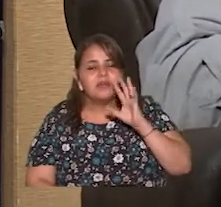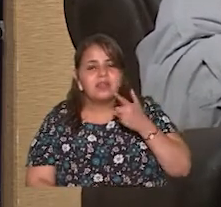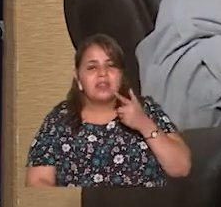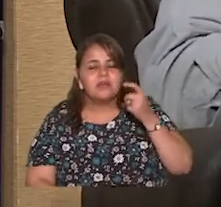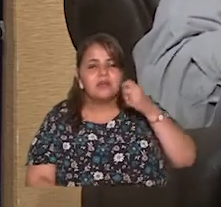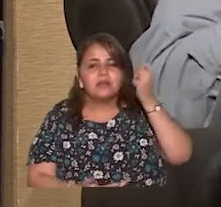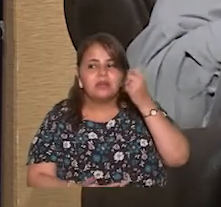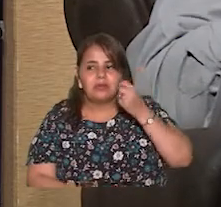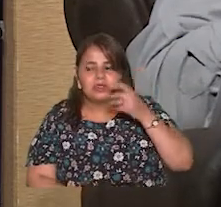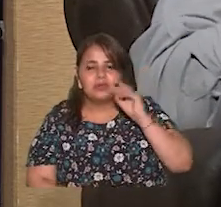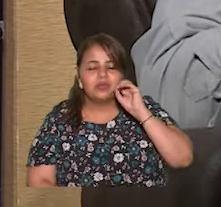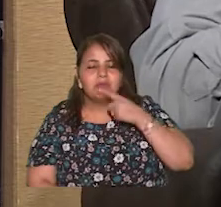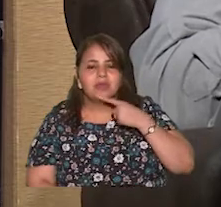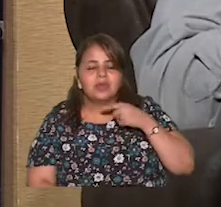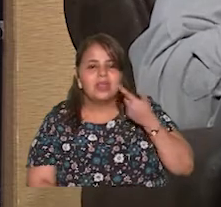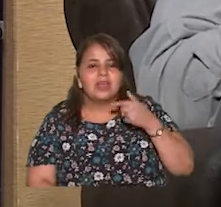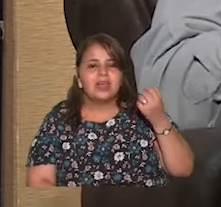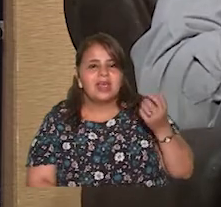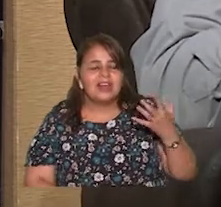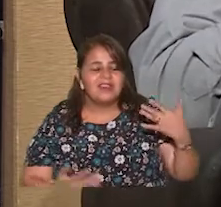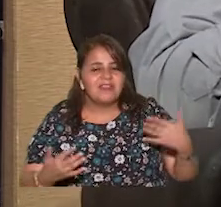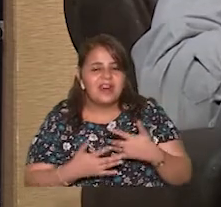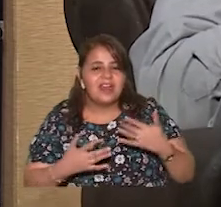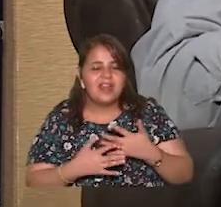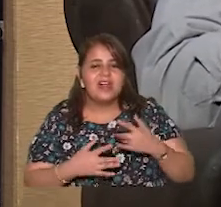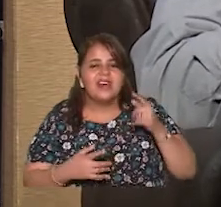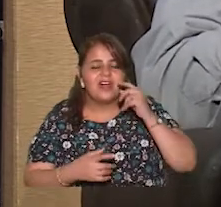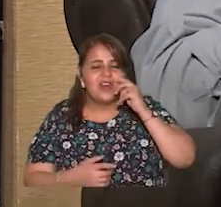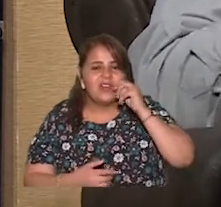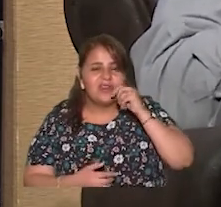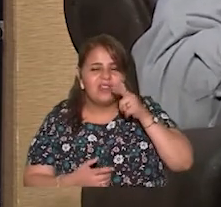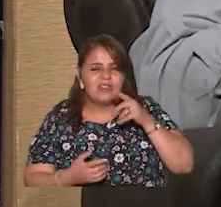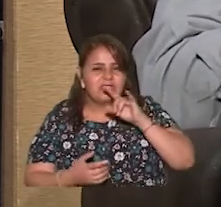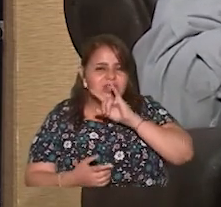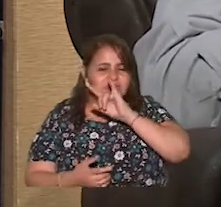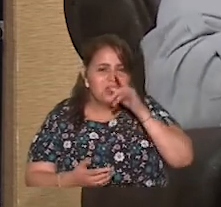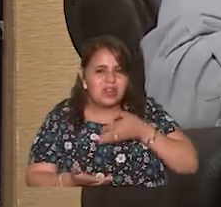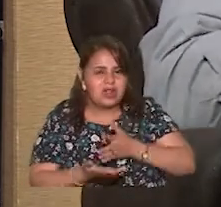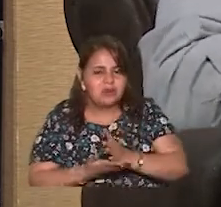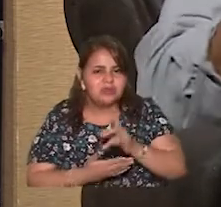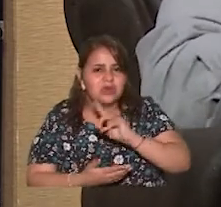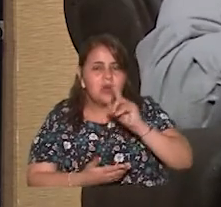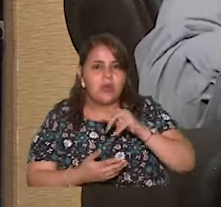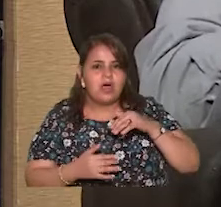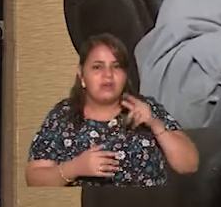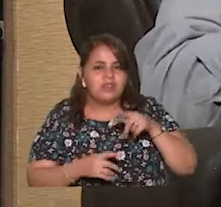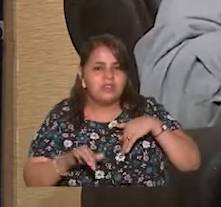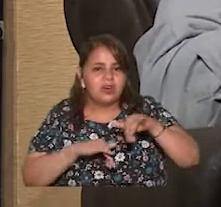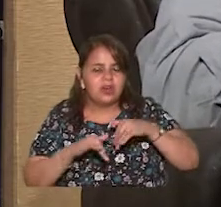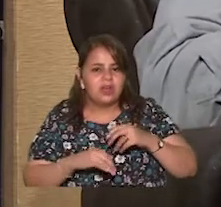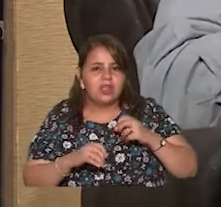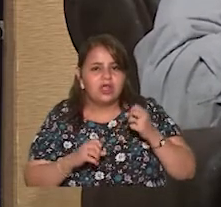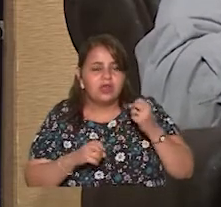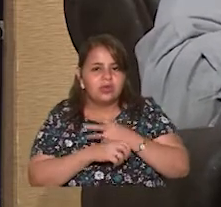بحبه قوي، ان هو طوبى الرجل الذي لم يسلك في مشوره المنافقين وفي طريق الخطاه لم يقف